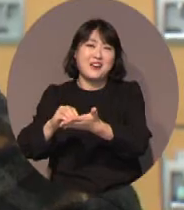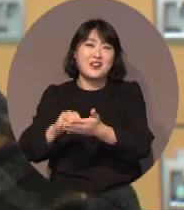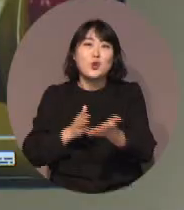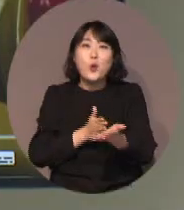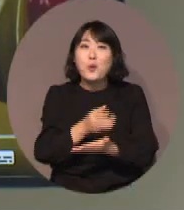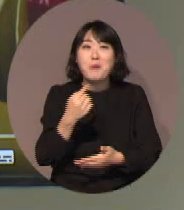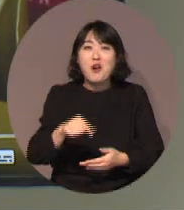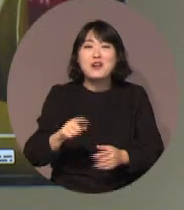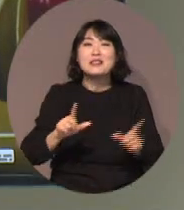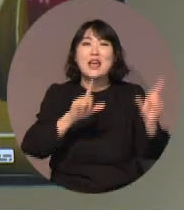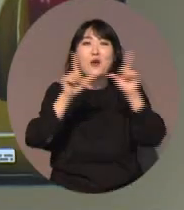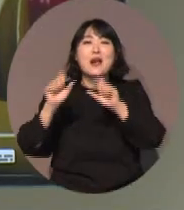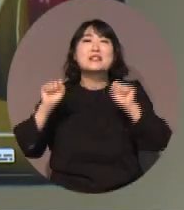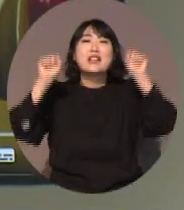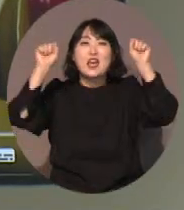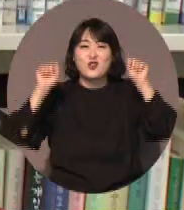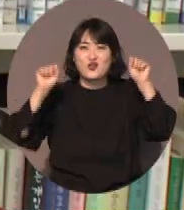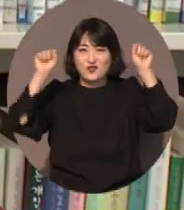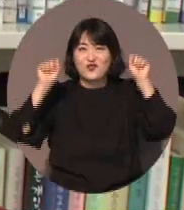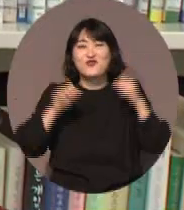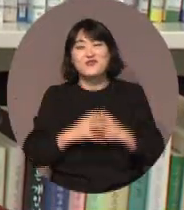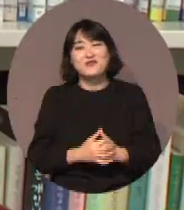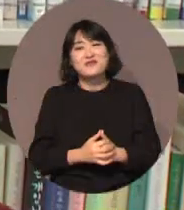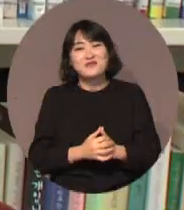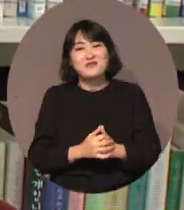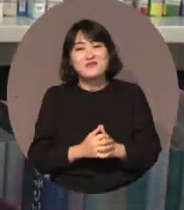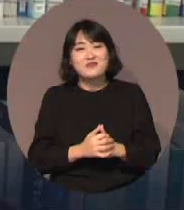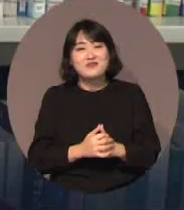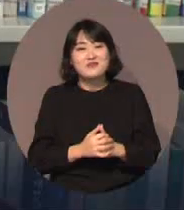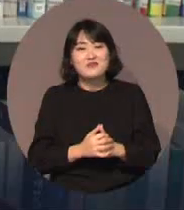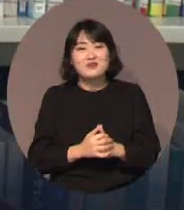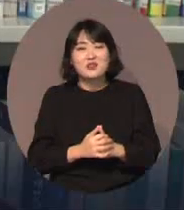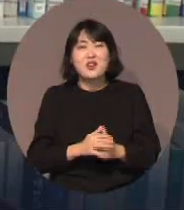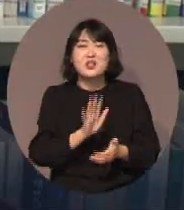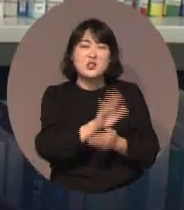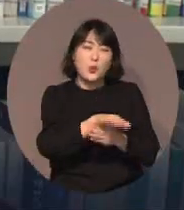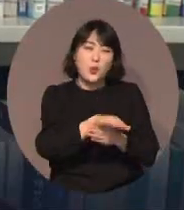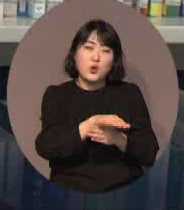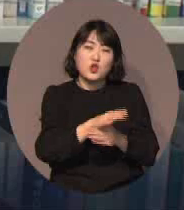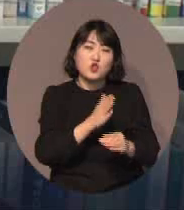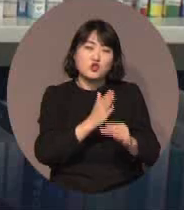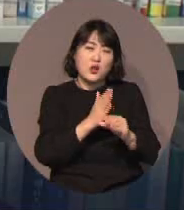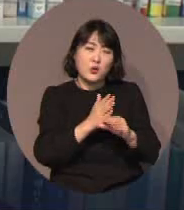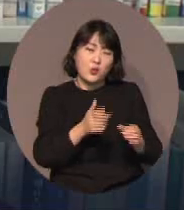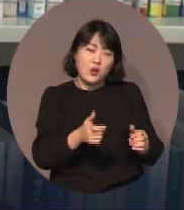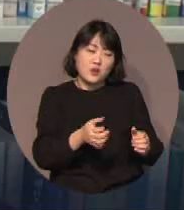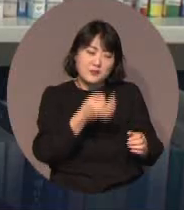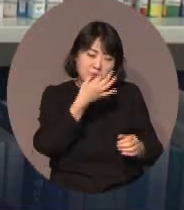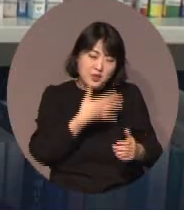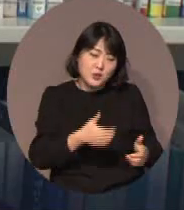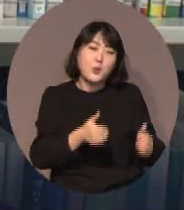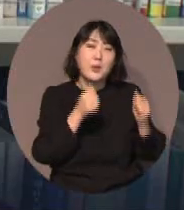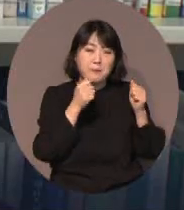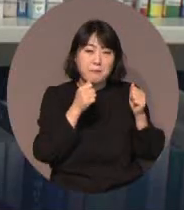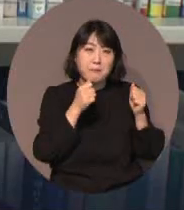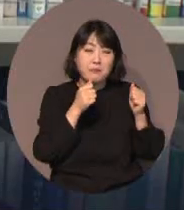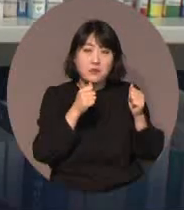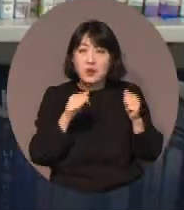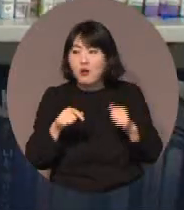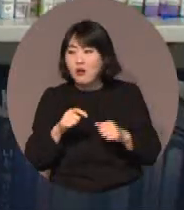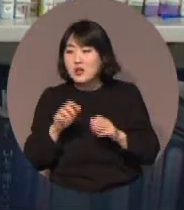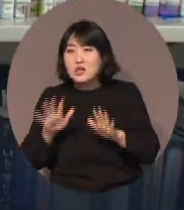전공은 생활체육학으로 정했습니다. 시골에서 중학교 겨우 나왔는데 여기서 기회가